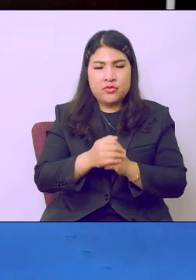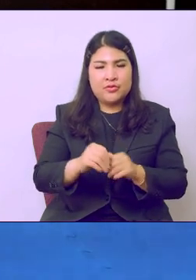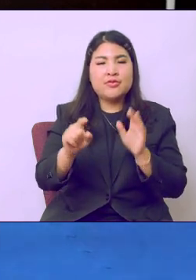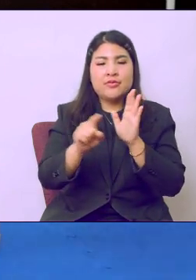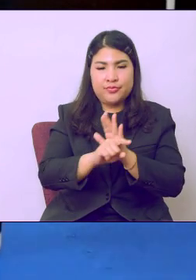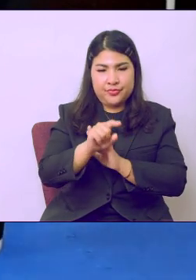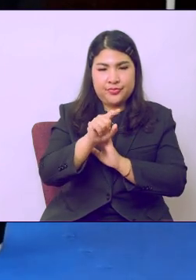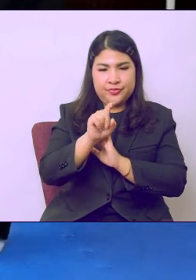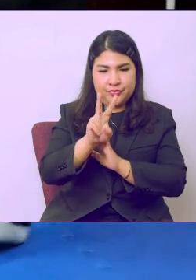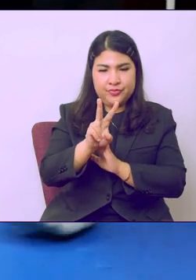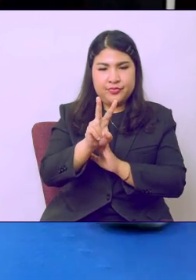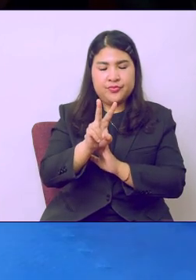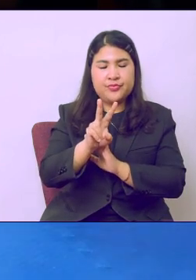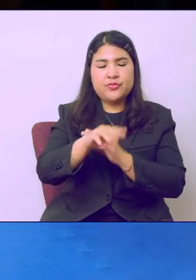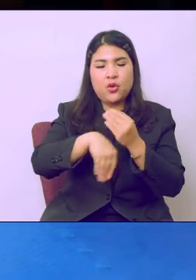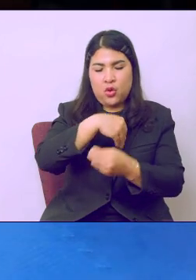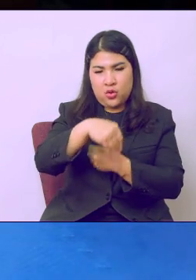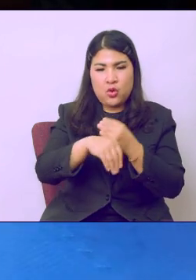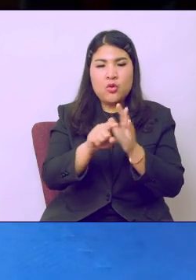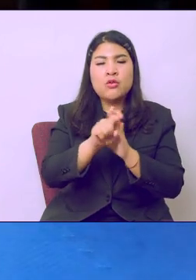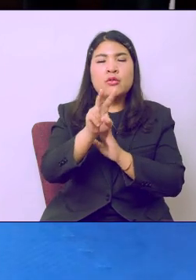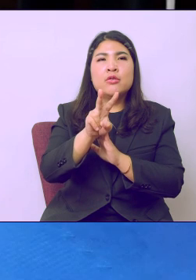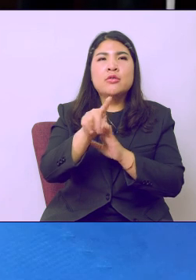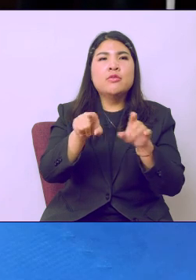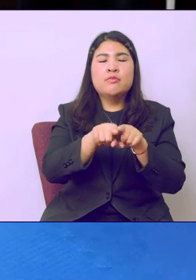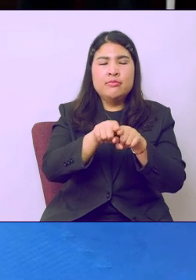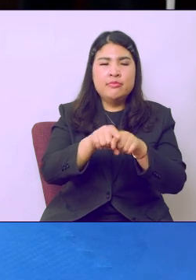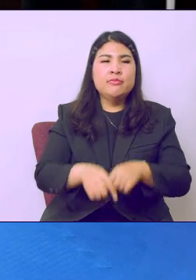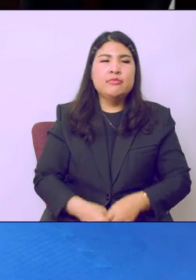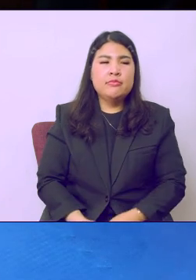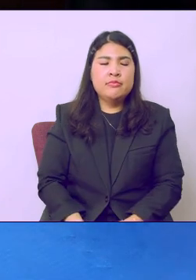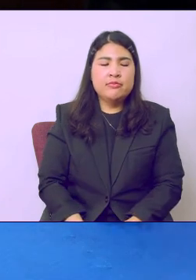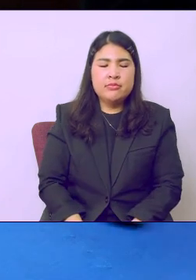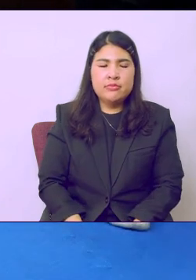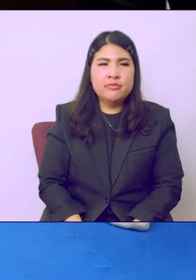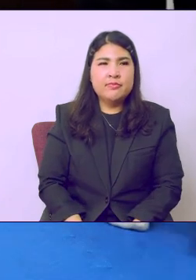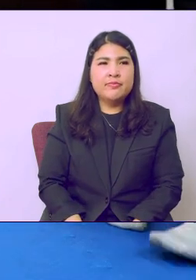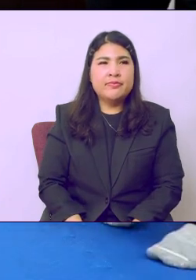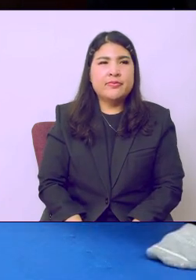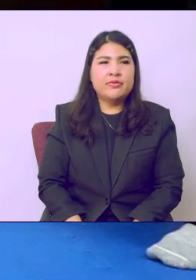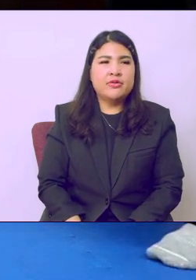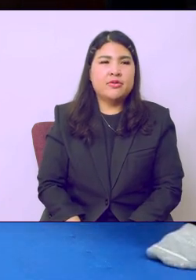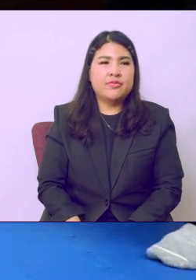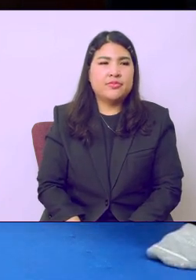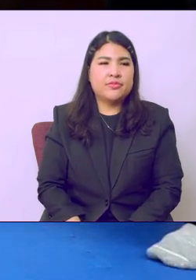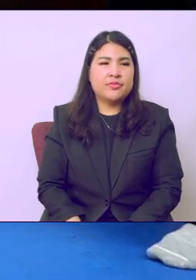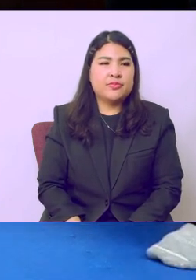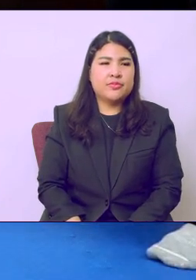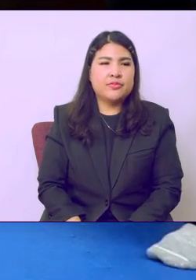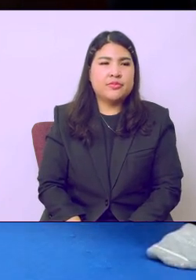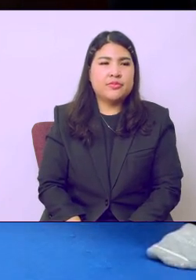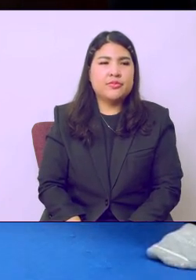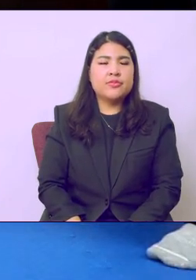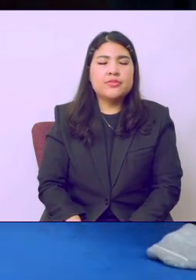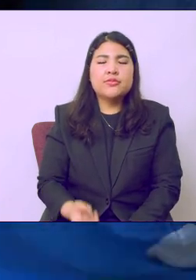2เซตเหมือนกันเดี๋ยวทำตามเสียงของผมเนาะทำตามเสียงผมนะครับเออหาย